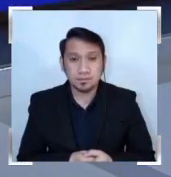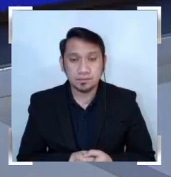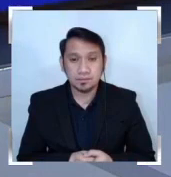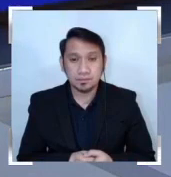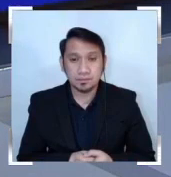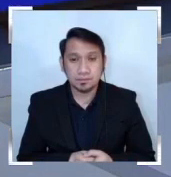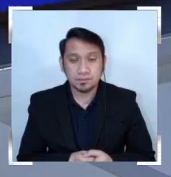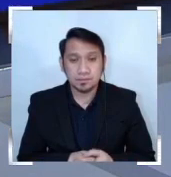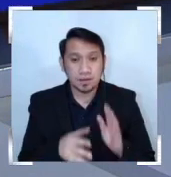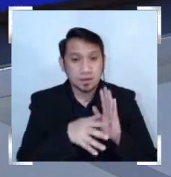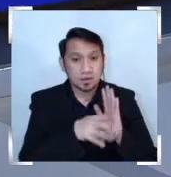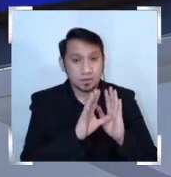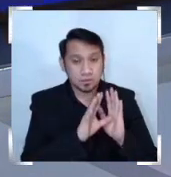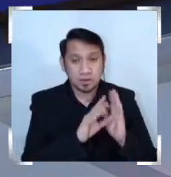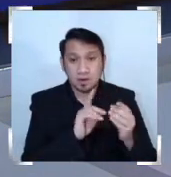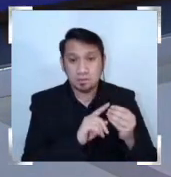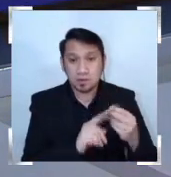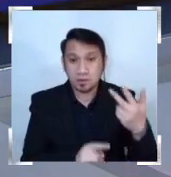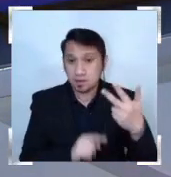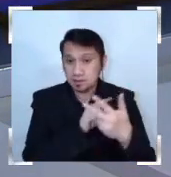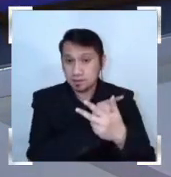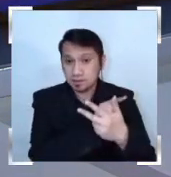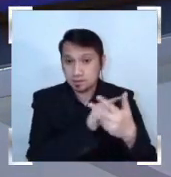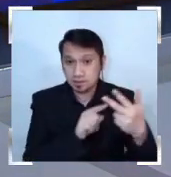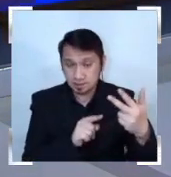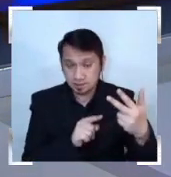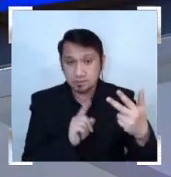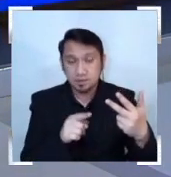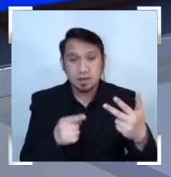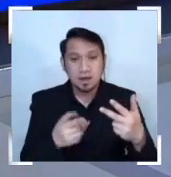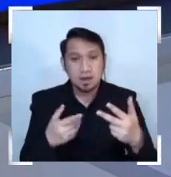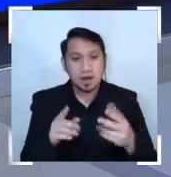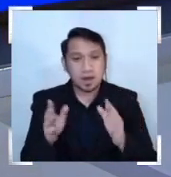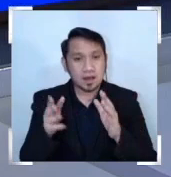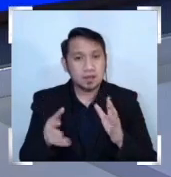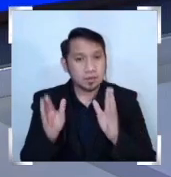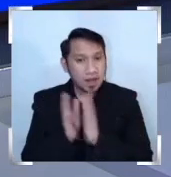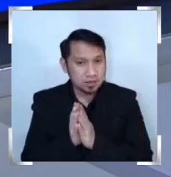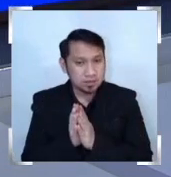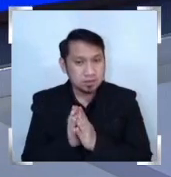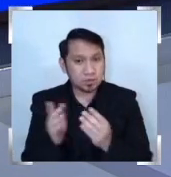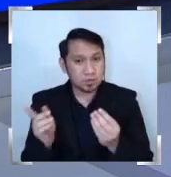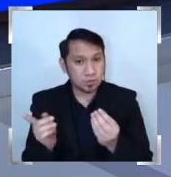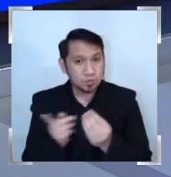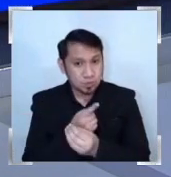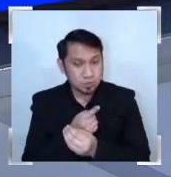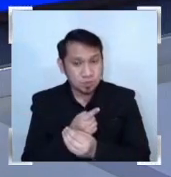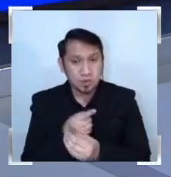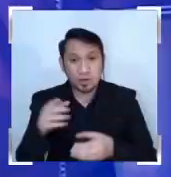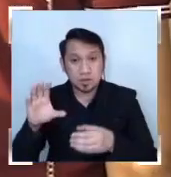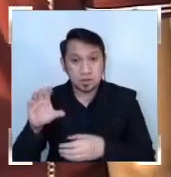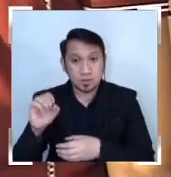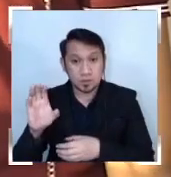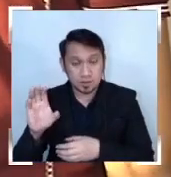Ibinasura ng COMELEC Unbank ang tatlong motion for reconsideration kaugnay sa disqualification case laban kay presidential candidate Bongbong Marcos.